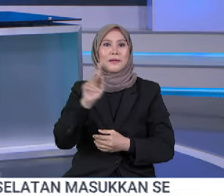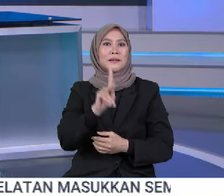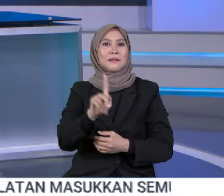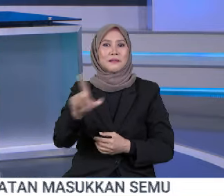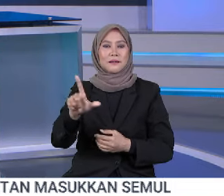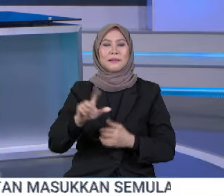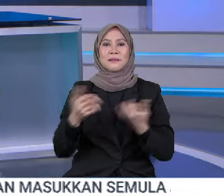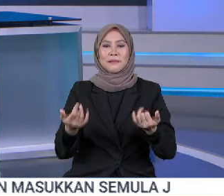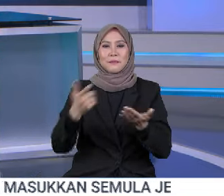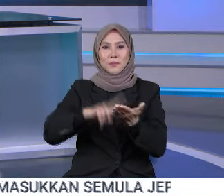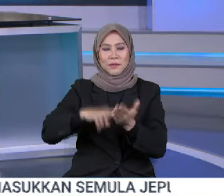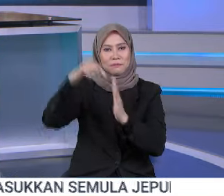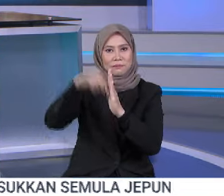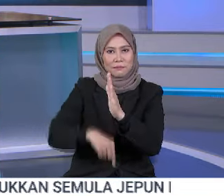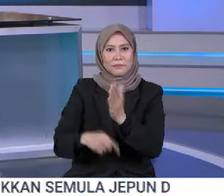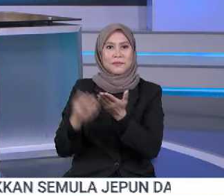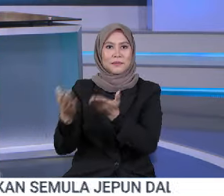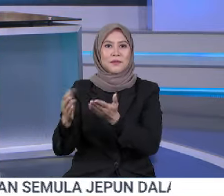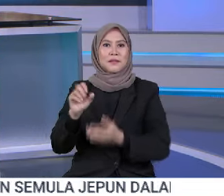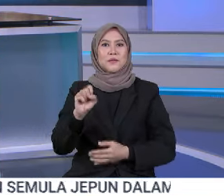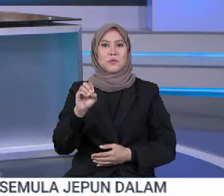perinciannya terus sahaja bersama Sofia